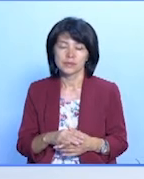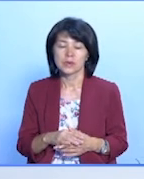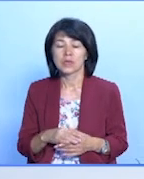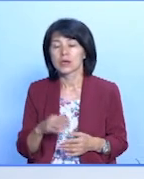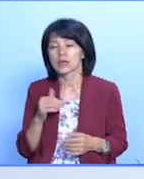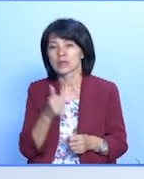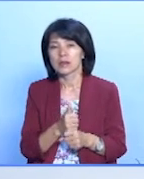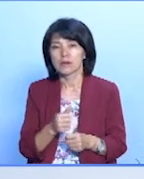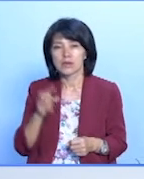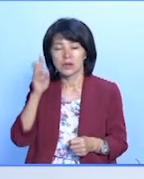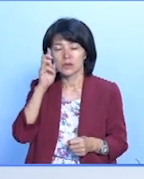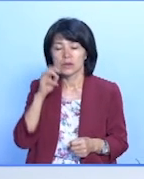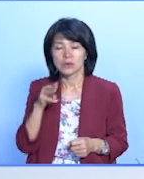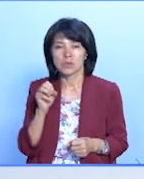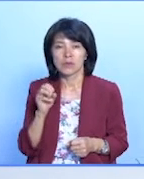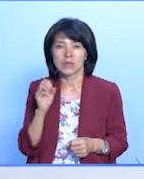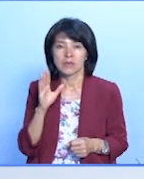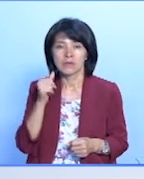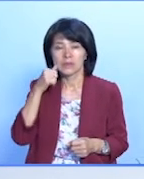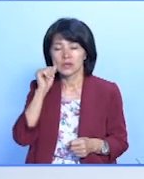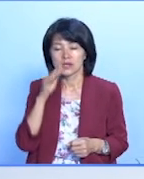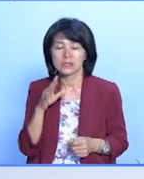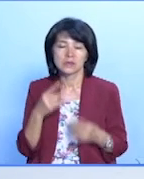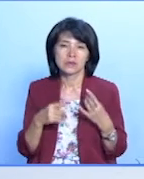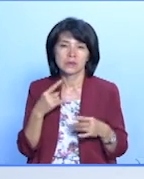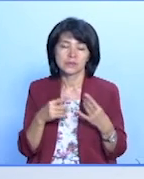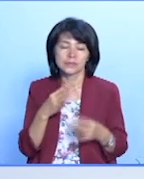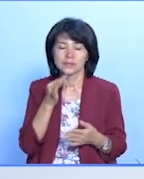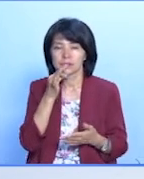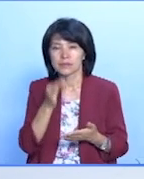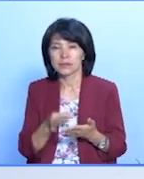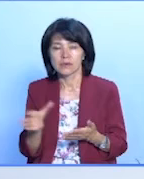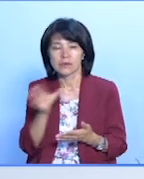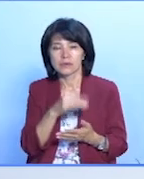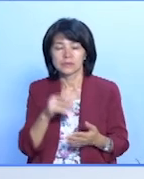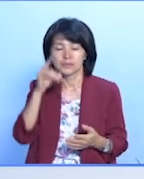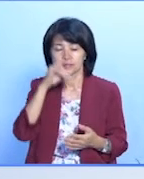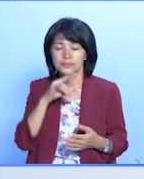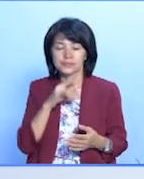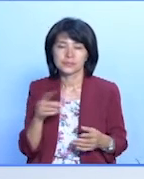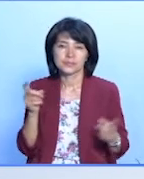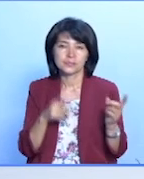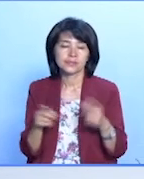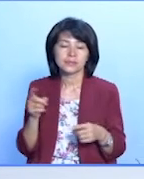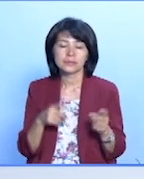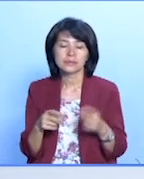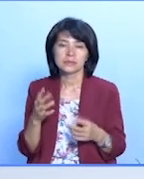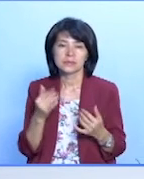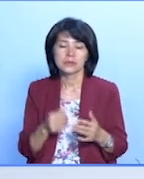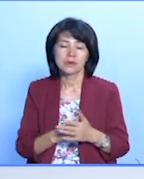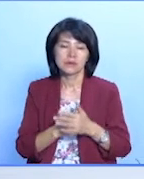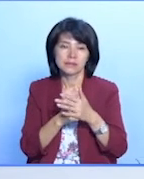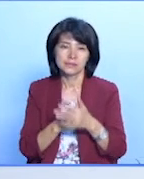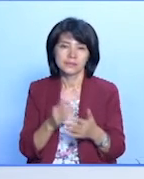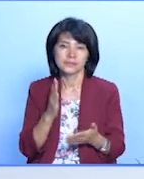Президент Касым Жомарт Тоқаевтың кешегі телевизиялық үндеуі қазақстандықтардан жан-жақты қолдау тауып жатыр. Қазіргі жағдайға байланысты